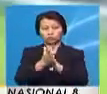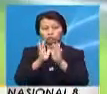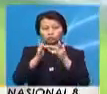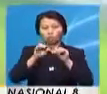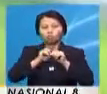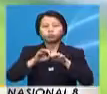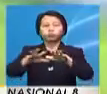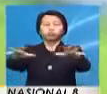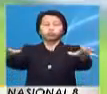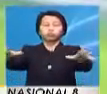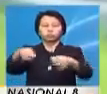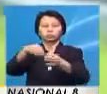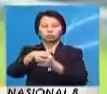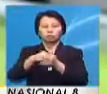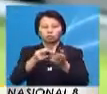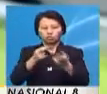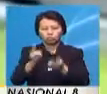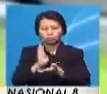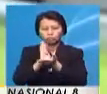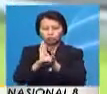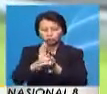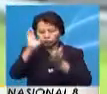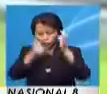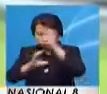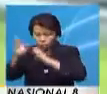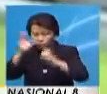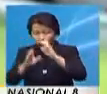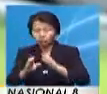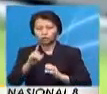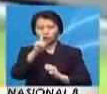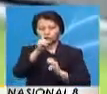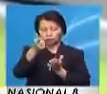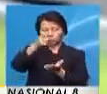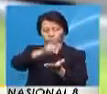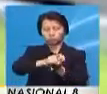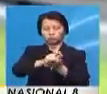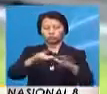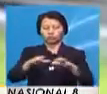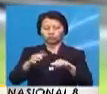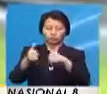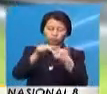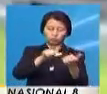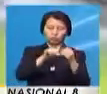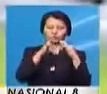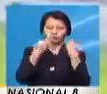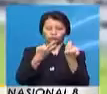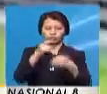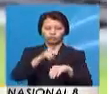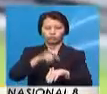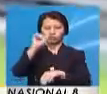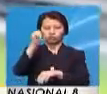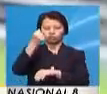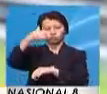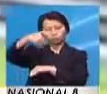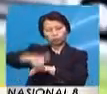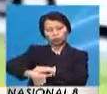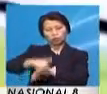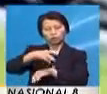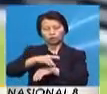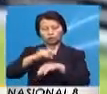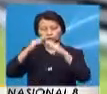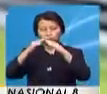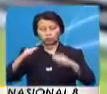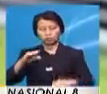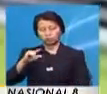di laman sosial dalam usaha membantu mengesannya. Satu laporan polis dibuat keluarga mangsa pada pukul 10 malam di Balai Polis